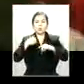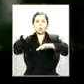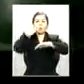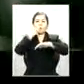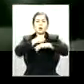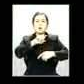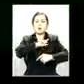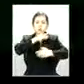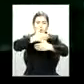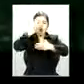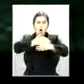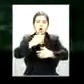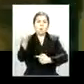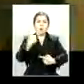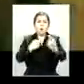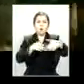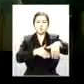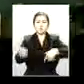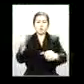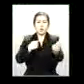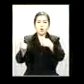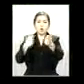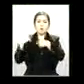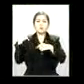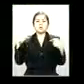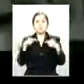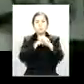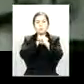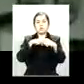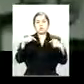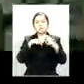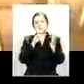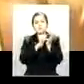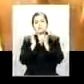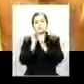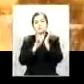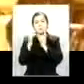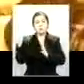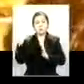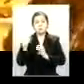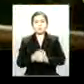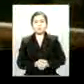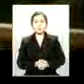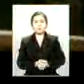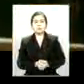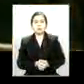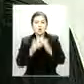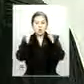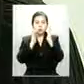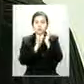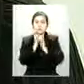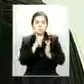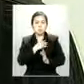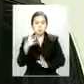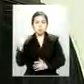นตร์ถูกต่อว่าอย่างหนักว่าเขาเป็นพวกต่อต้านคริสตจักรและภาพยนตร์ของเขาสร้างความแปดเปื้อนให้สำนักวาติกัน ผ